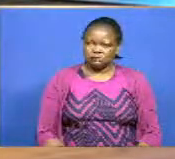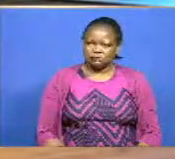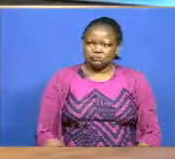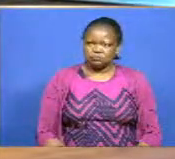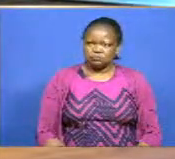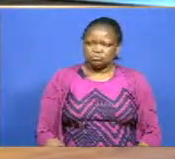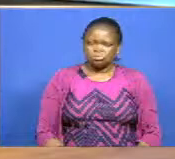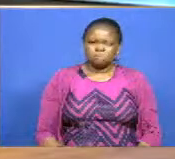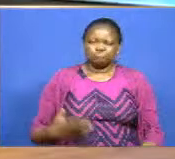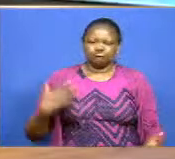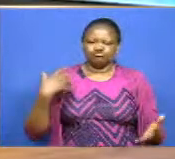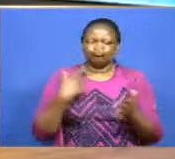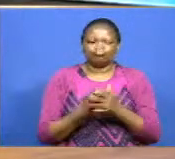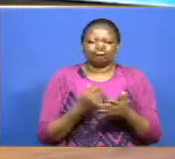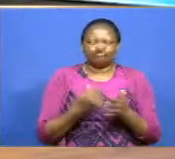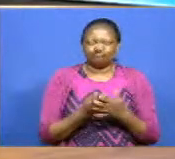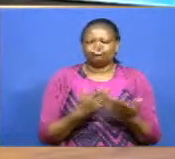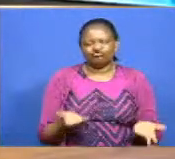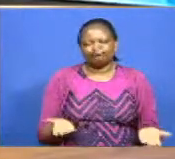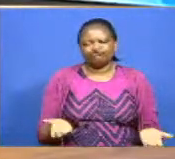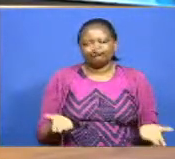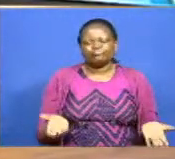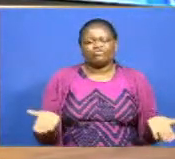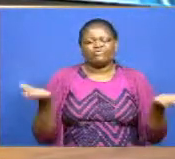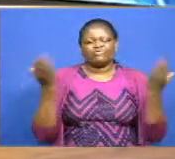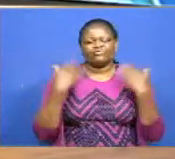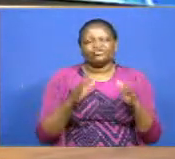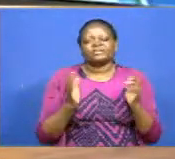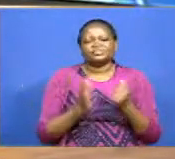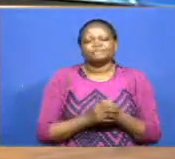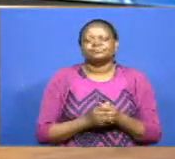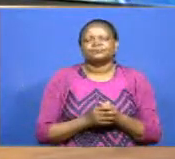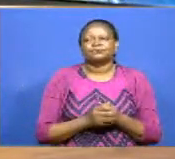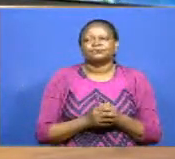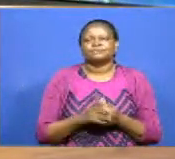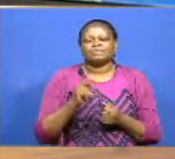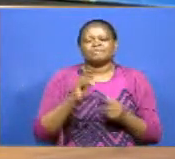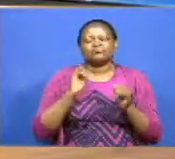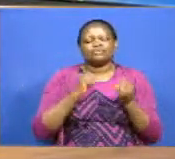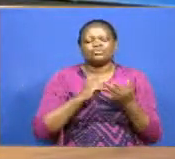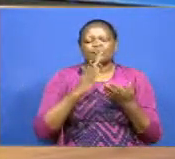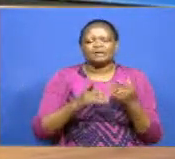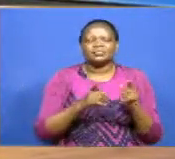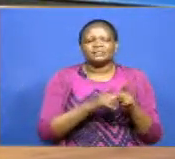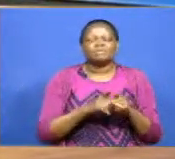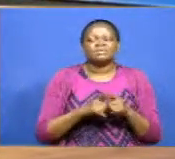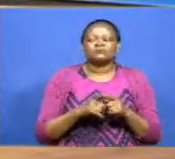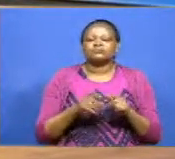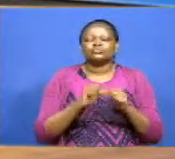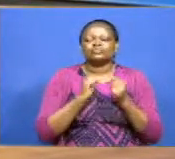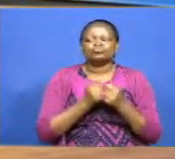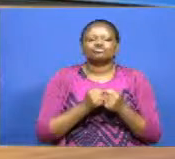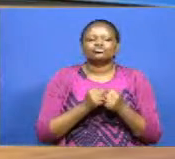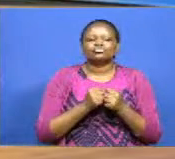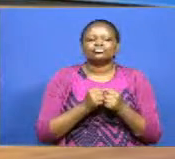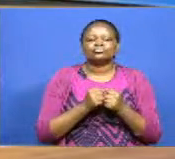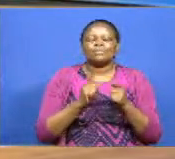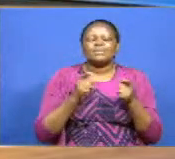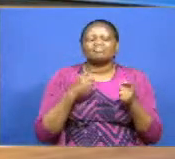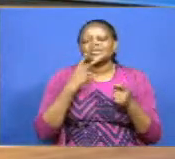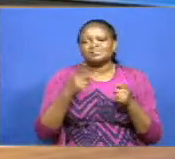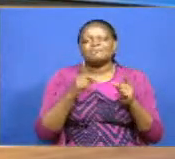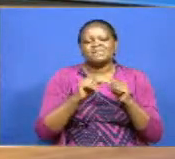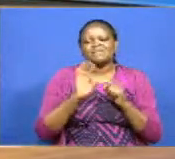mtazamaji, kufikia hapo sina budi ila kulikunja jamvi la taarifa za Darubini wikendi. Na kwenye mitandao ya kijamii bila shaka naona jumbe zenu